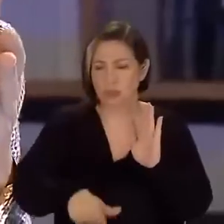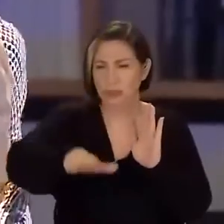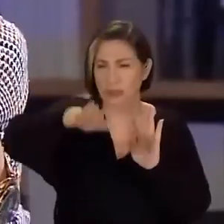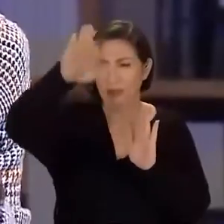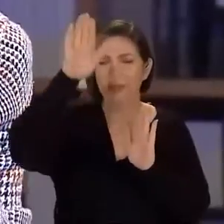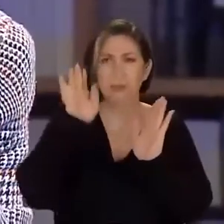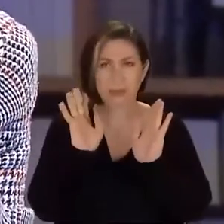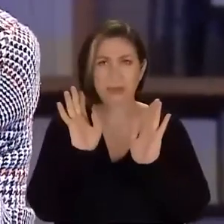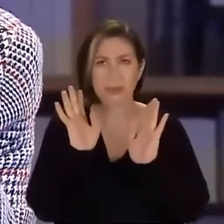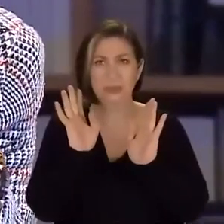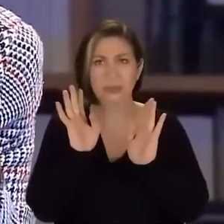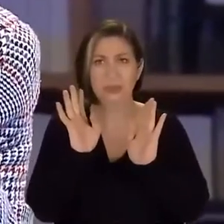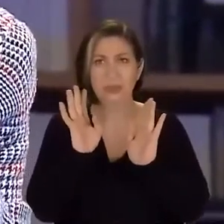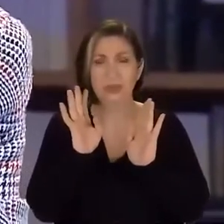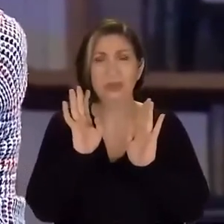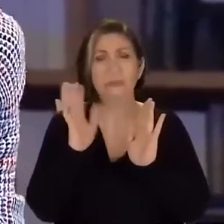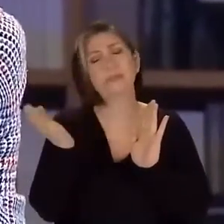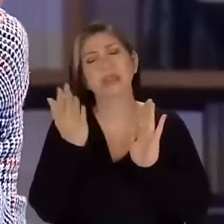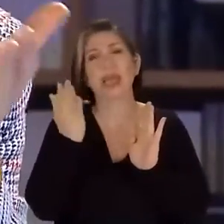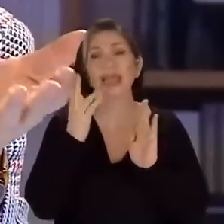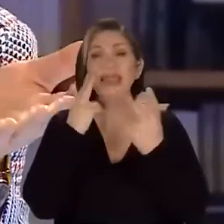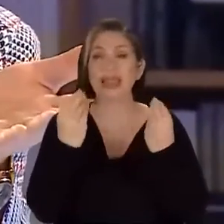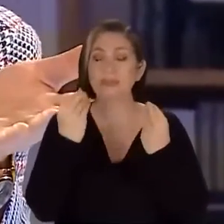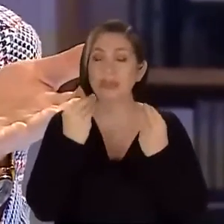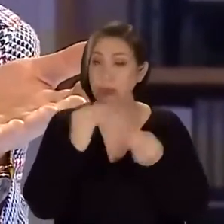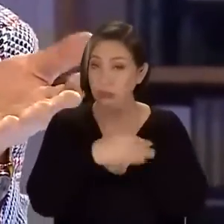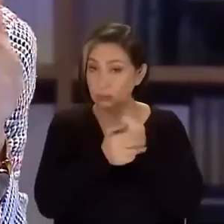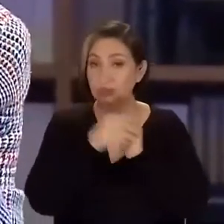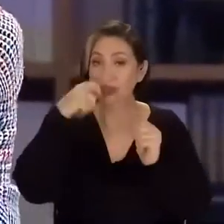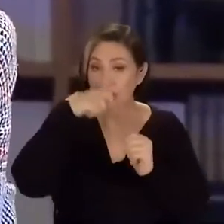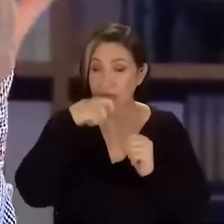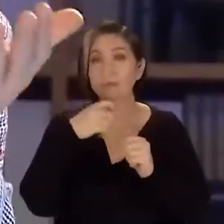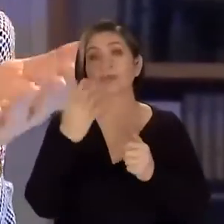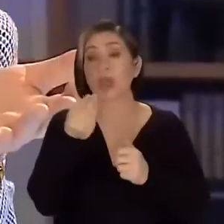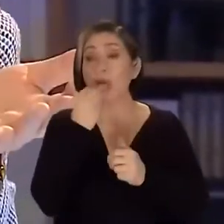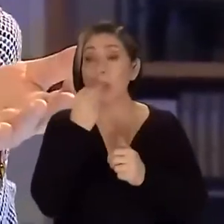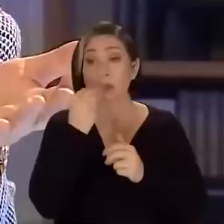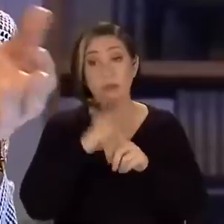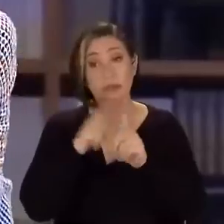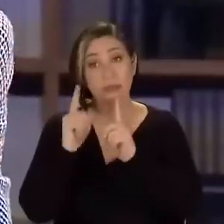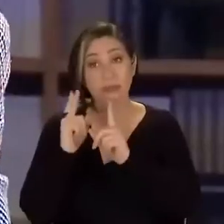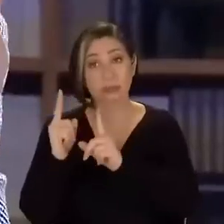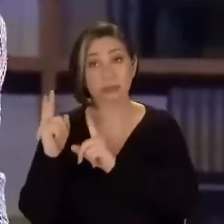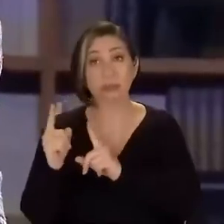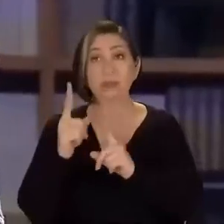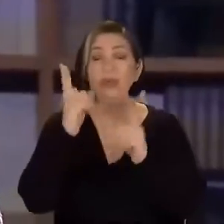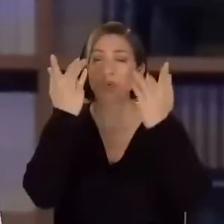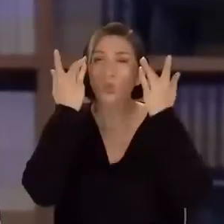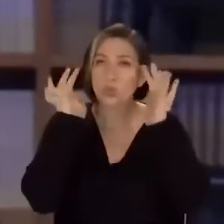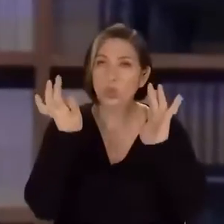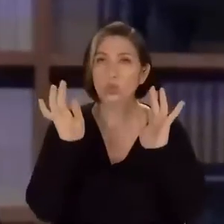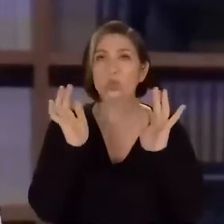itibaren. Yani işte hijyen alışkanlıklarından, yemek yeme alışkanlıklarına kadar bir kültür,